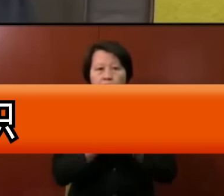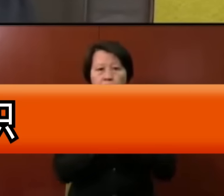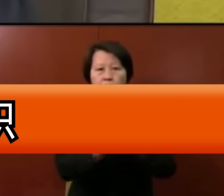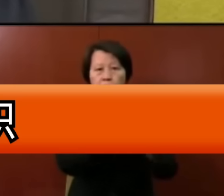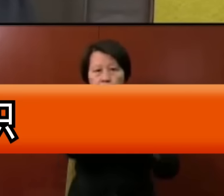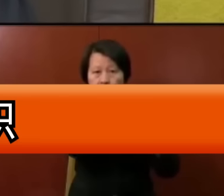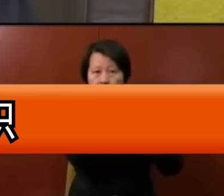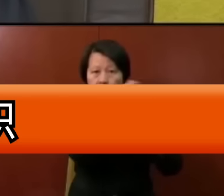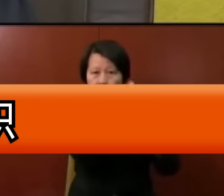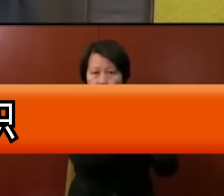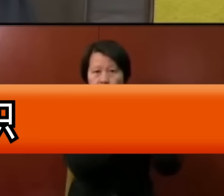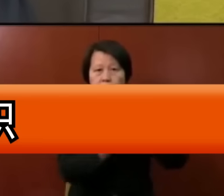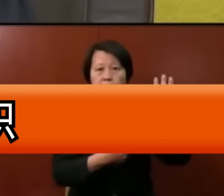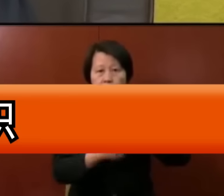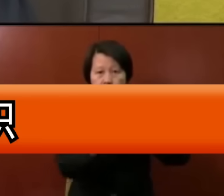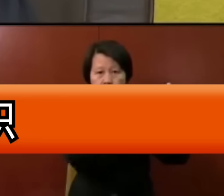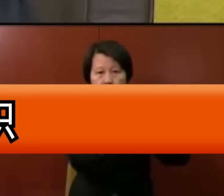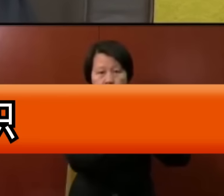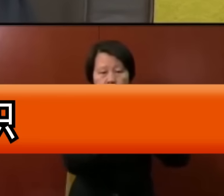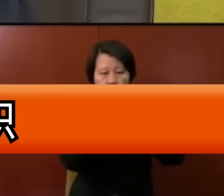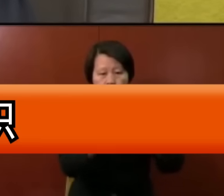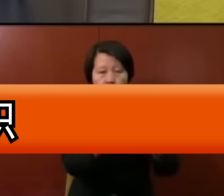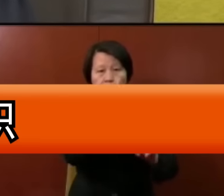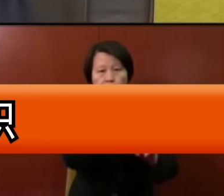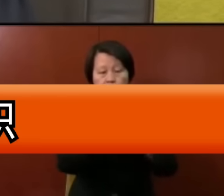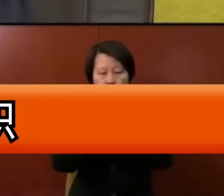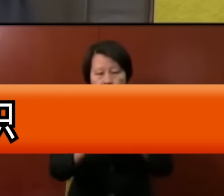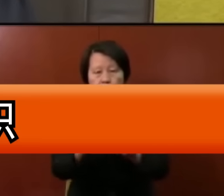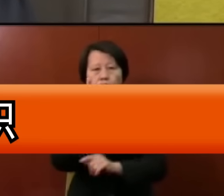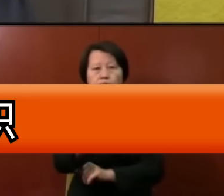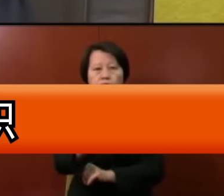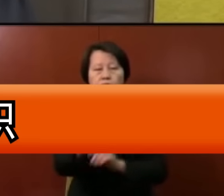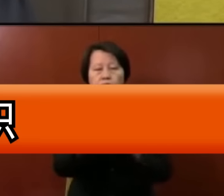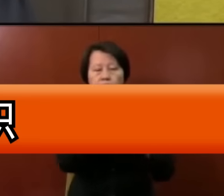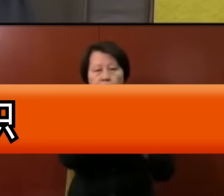tetap 5 e kurungan 1